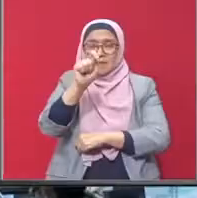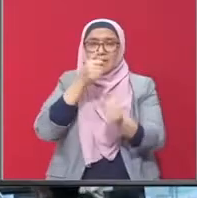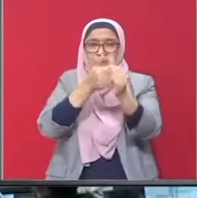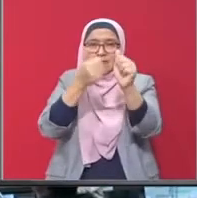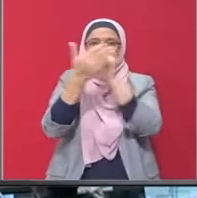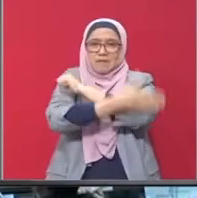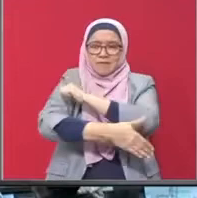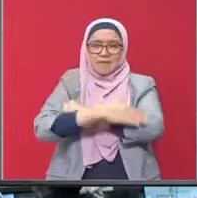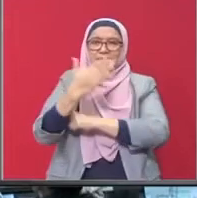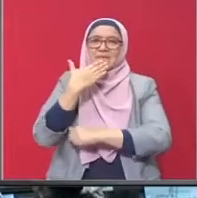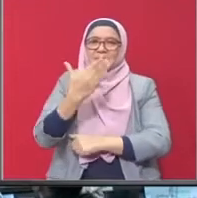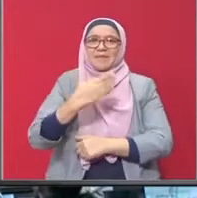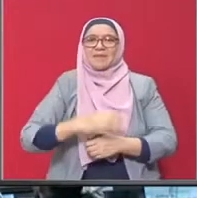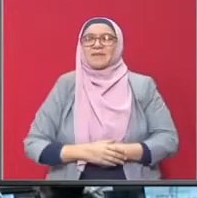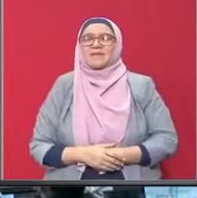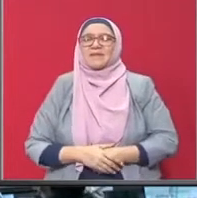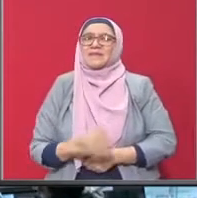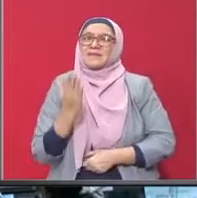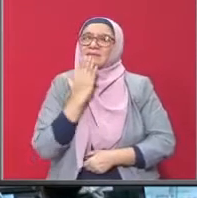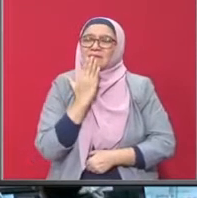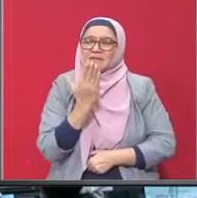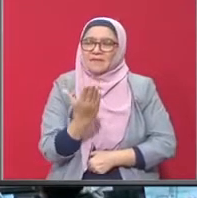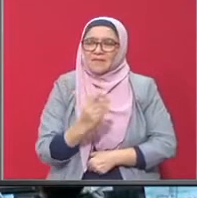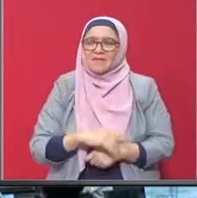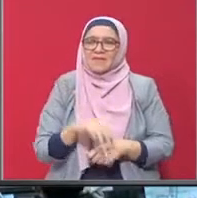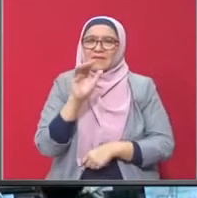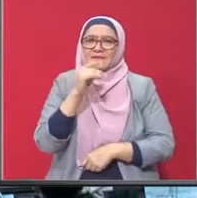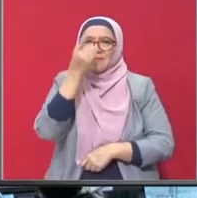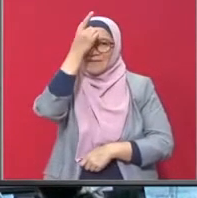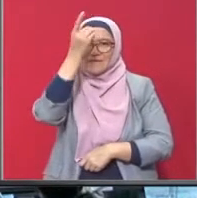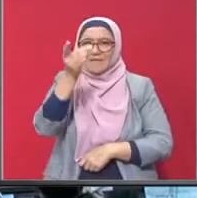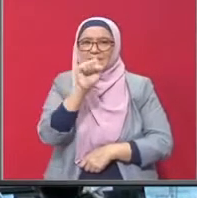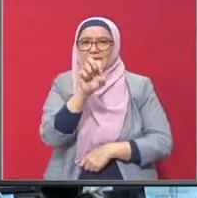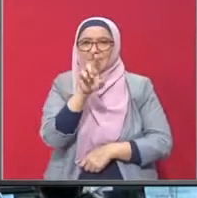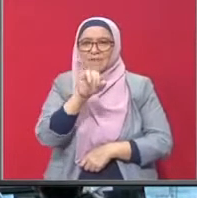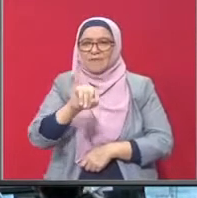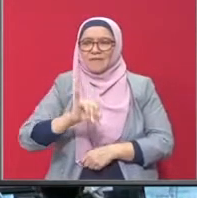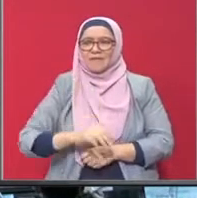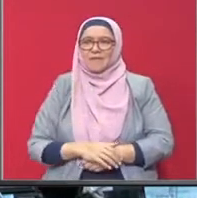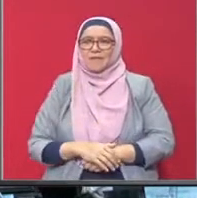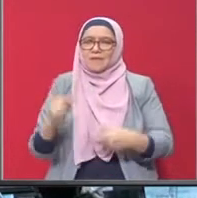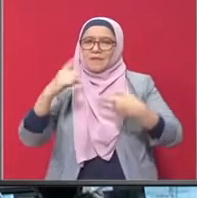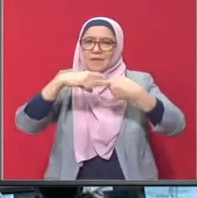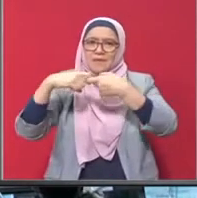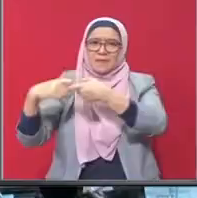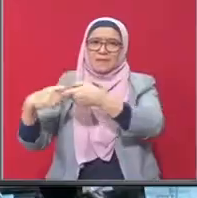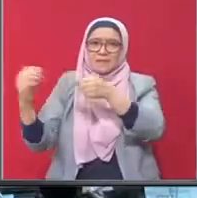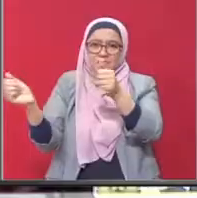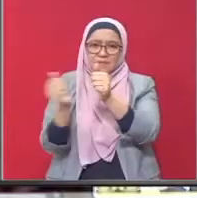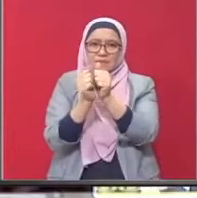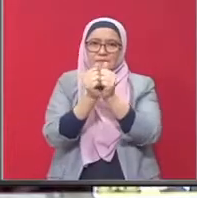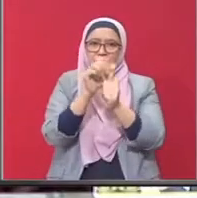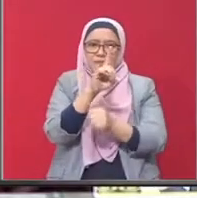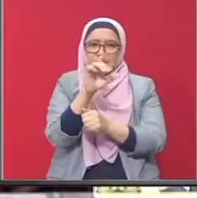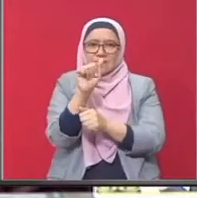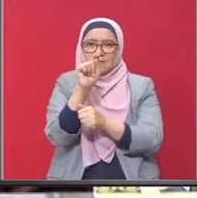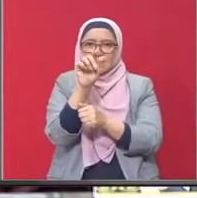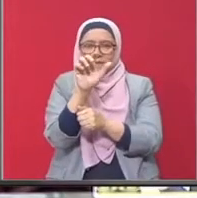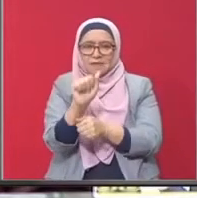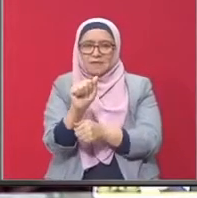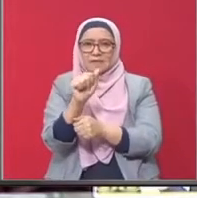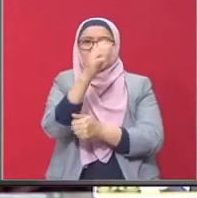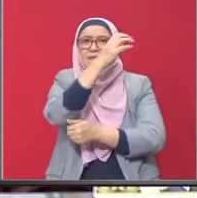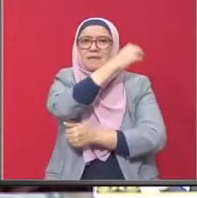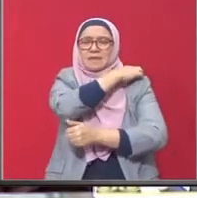silahkan ia masih terus hidup doa eh berkaitan dengan data-data kepegawaian